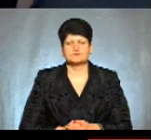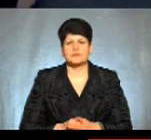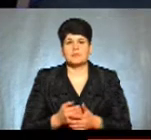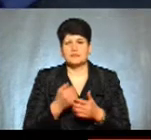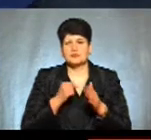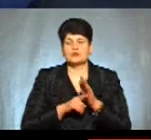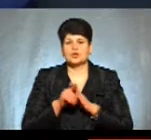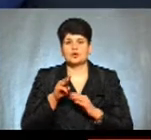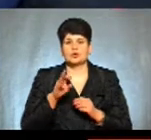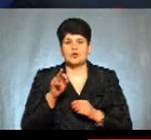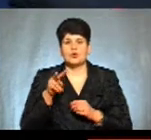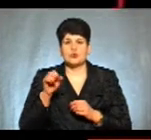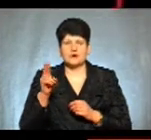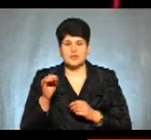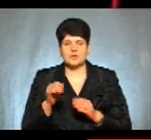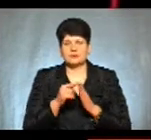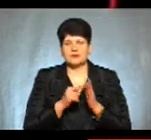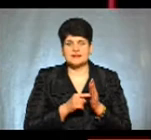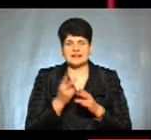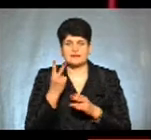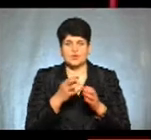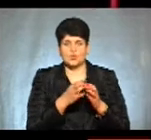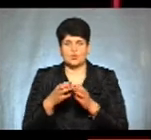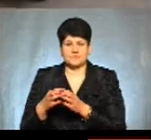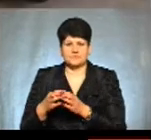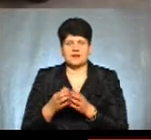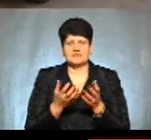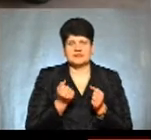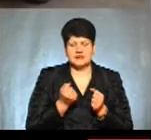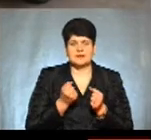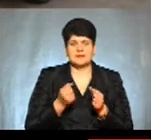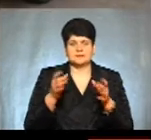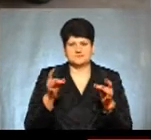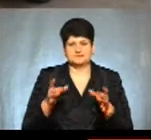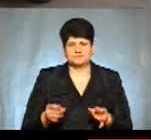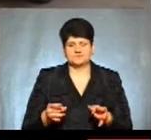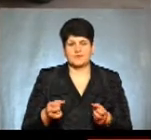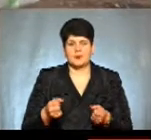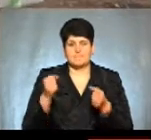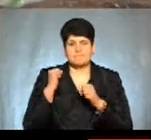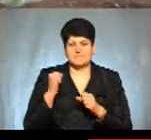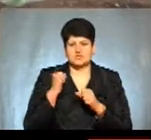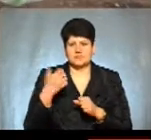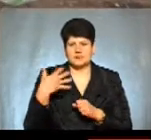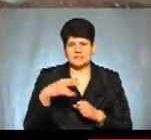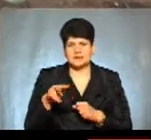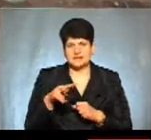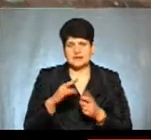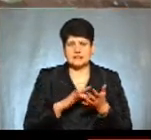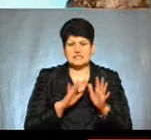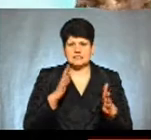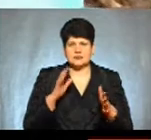Перед початком толоки активісти поділилися на 2 групи. З собою взяли поліпропіленові мішки об'ємом 50 літрів для скла